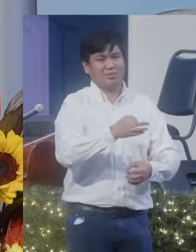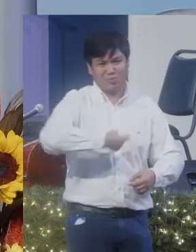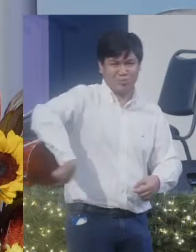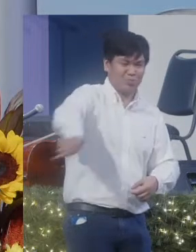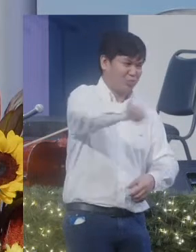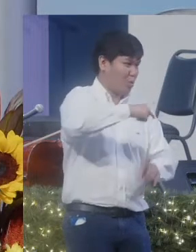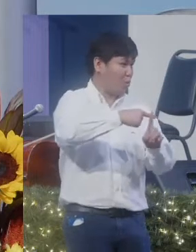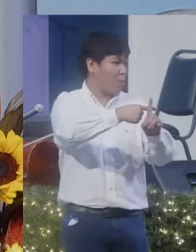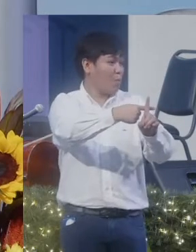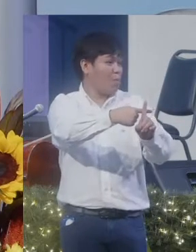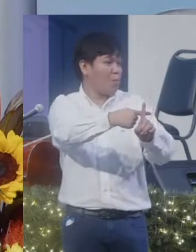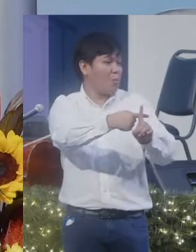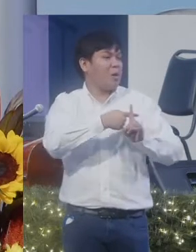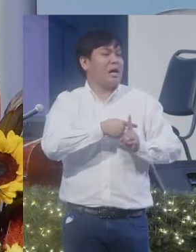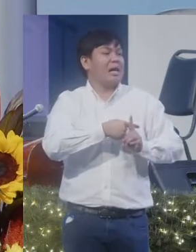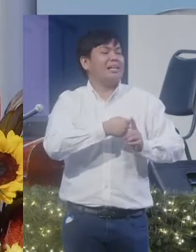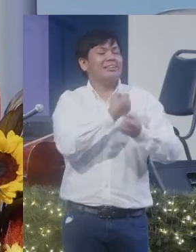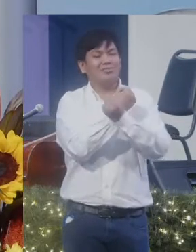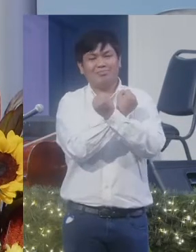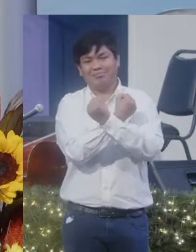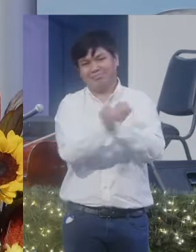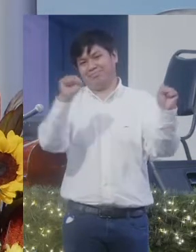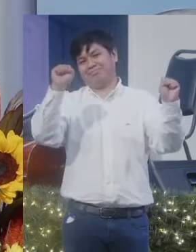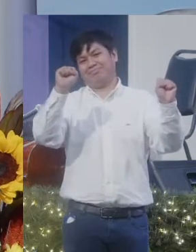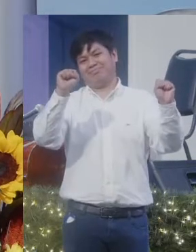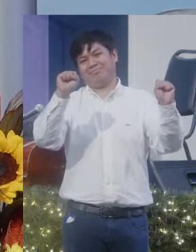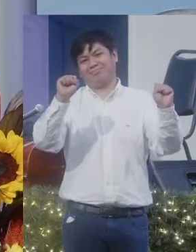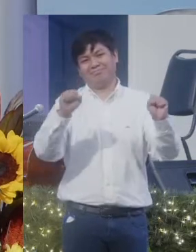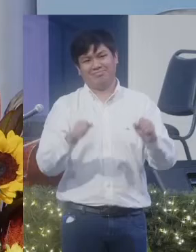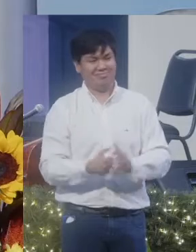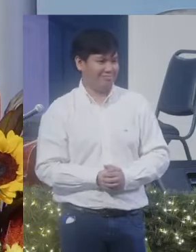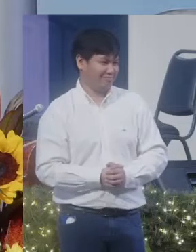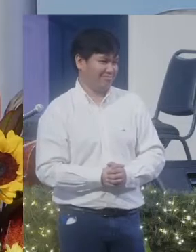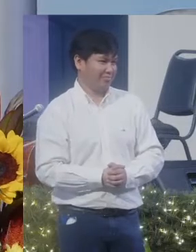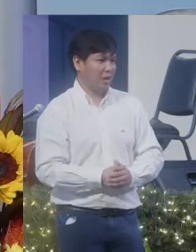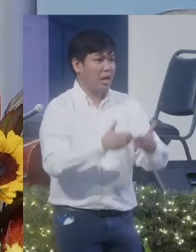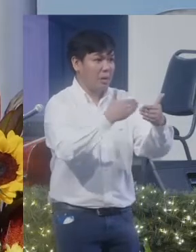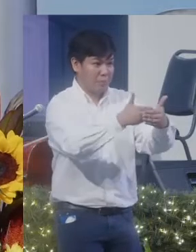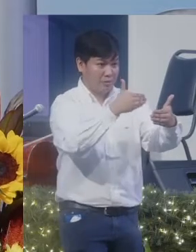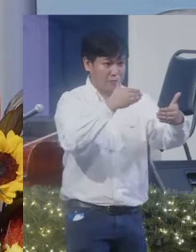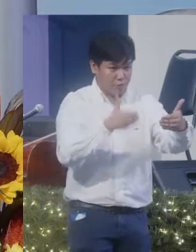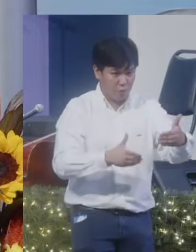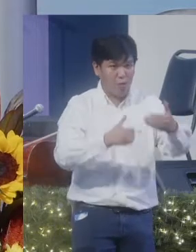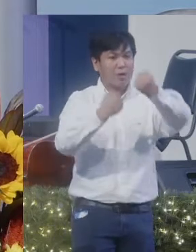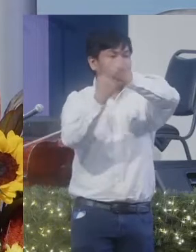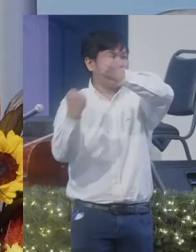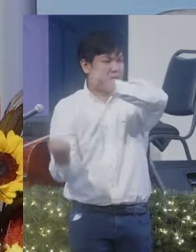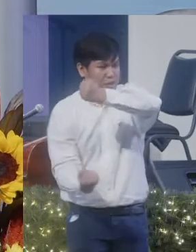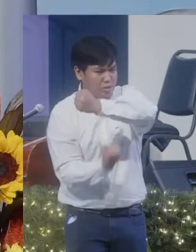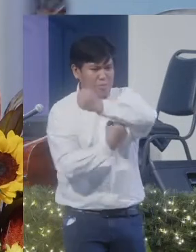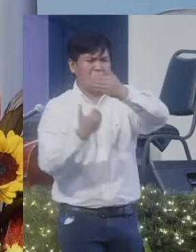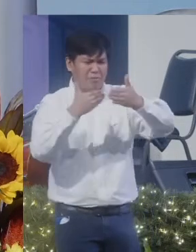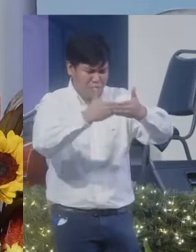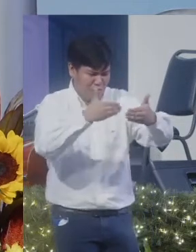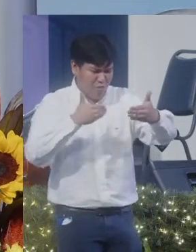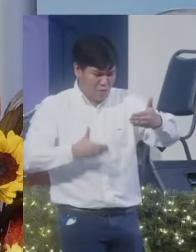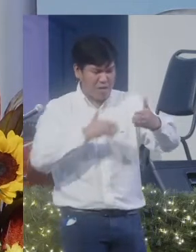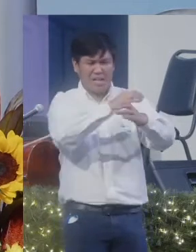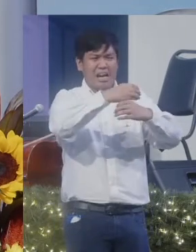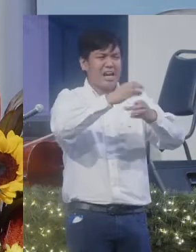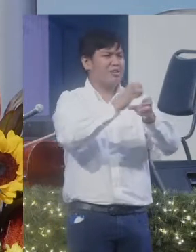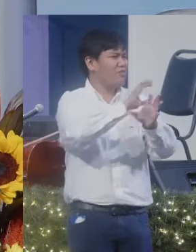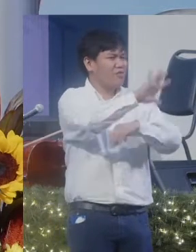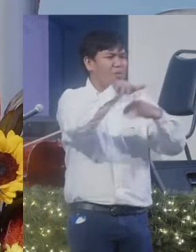even as He chose us in Him before the foundation of the world.